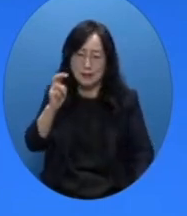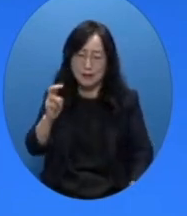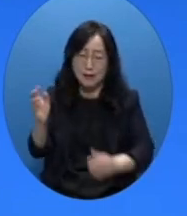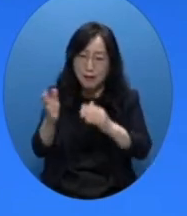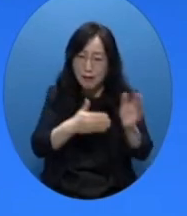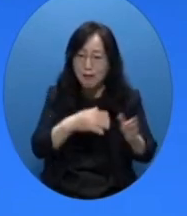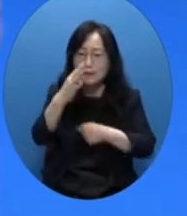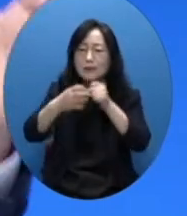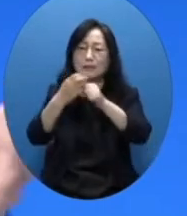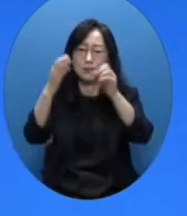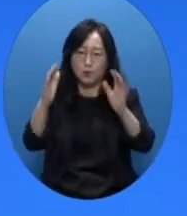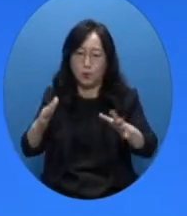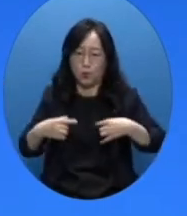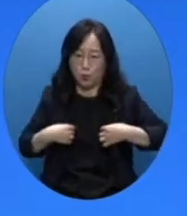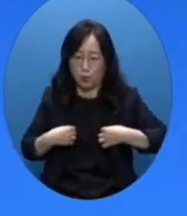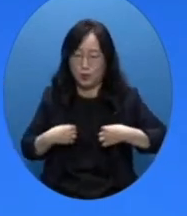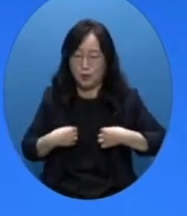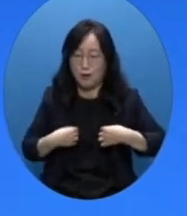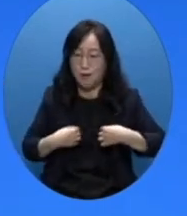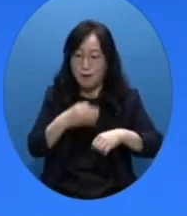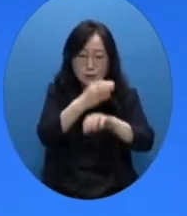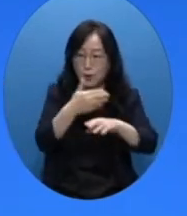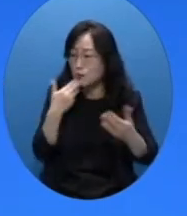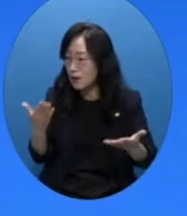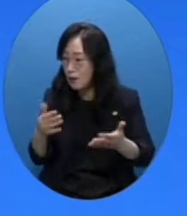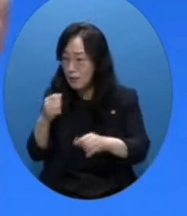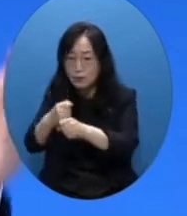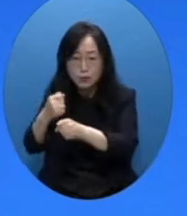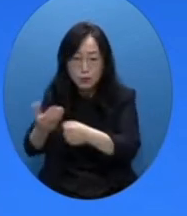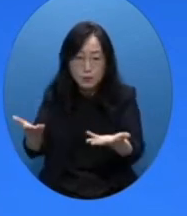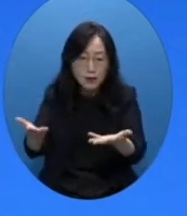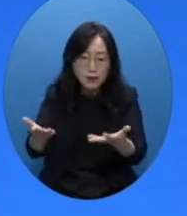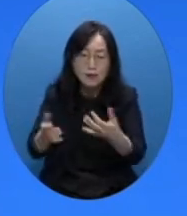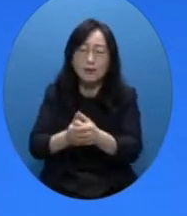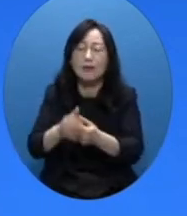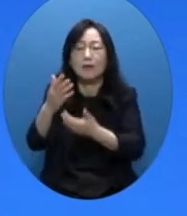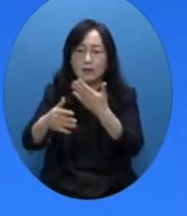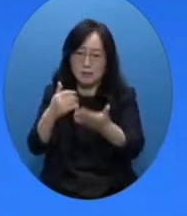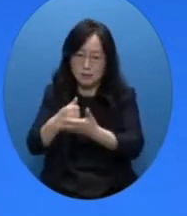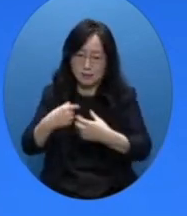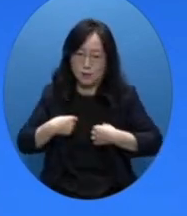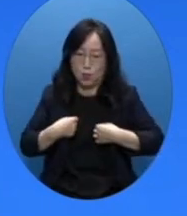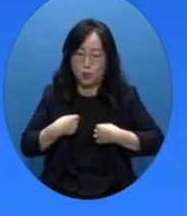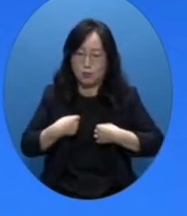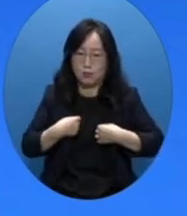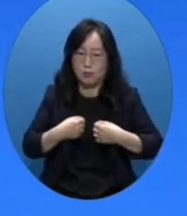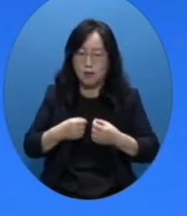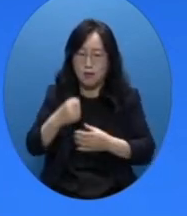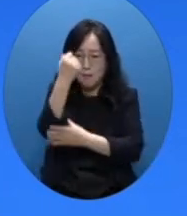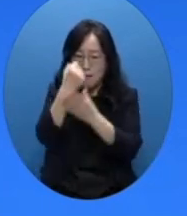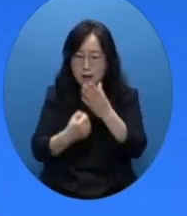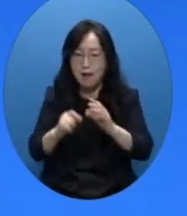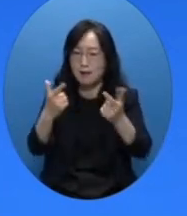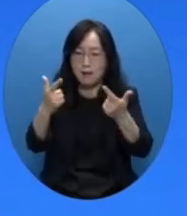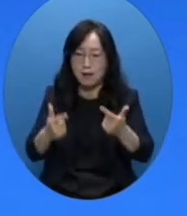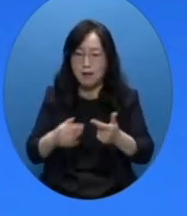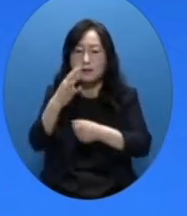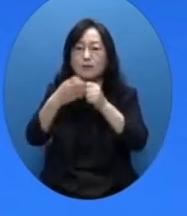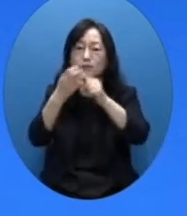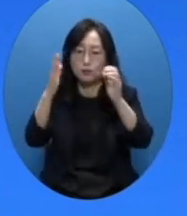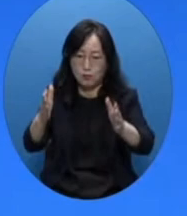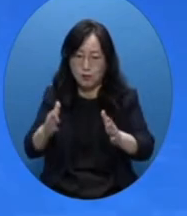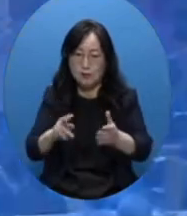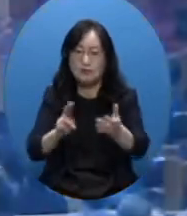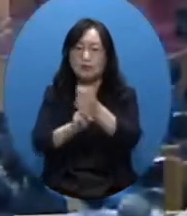동안 광야길에 어서 옷을 살 데도 없고 만들 데도 없으니까 그렇게 하나님의 기적으로 역사해 주셔서 인도해